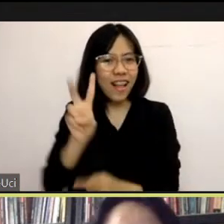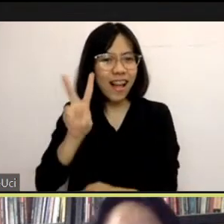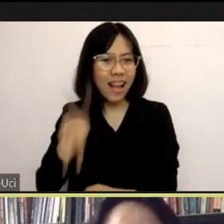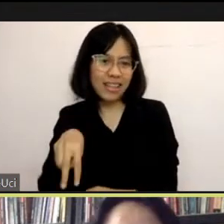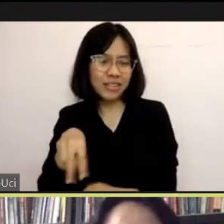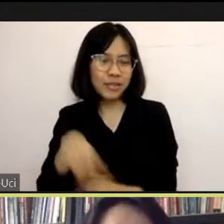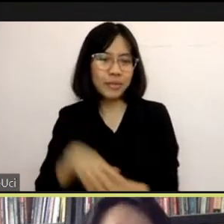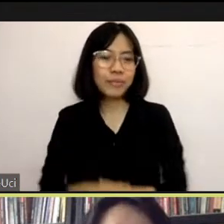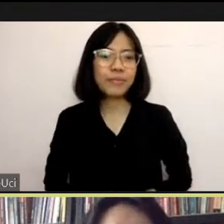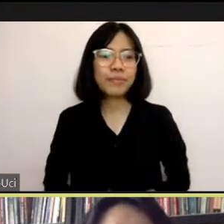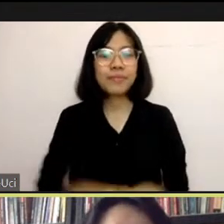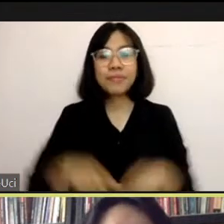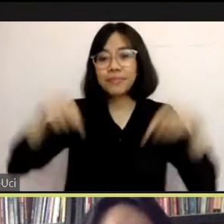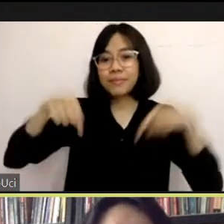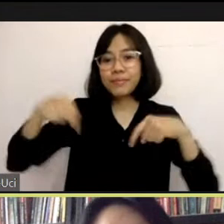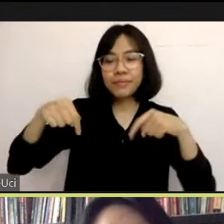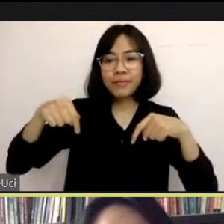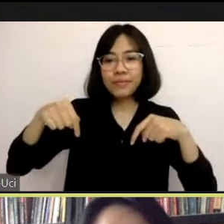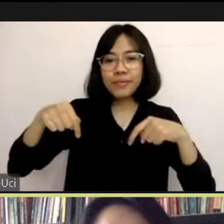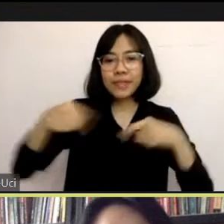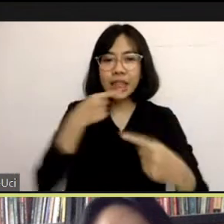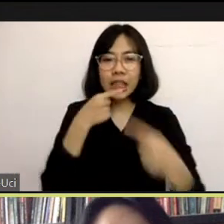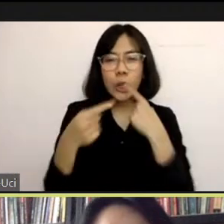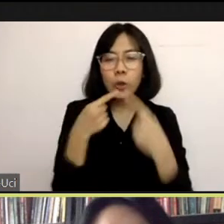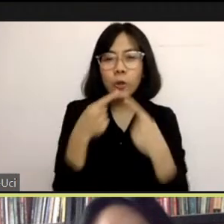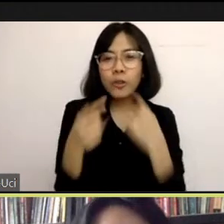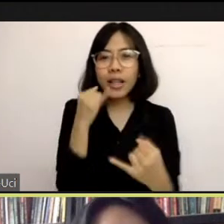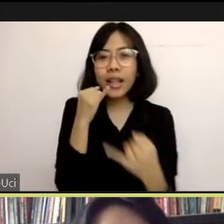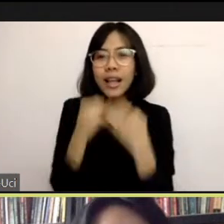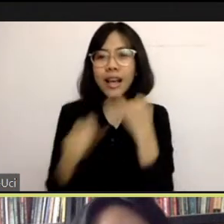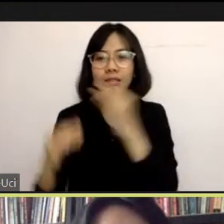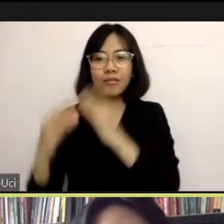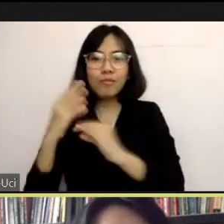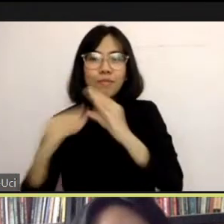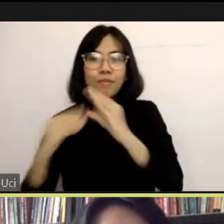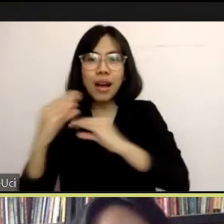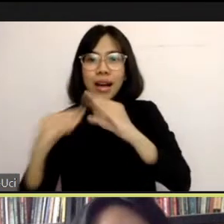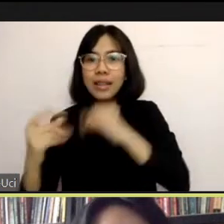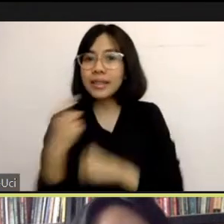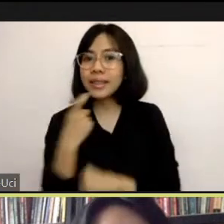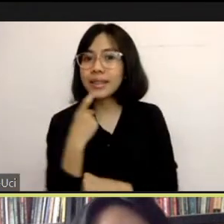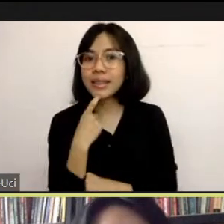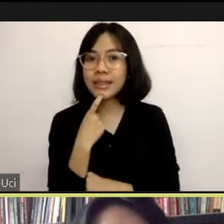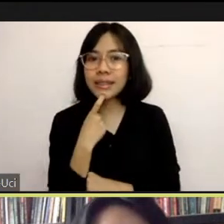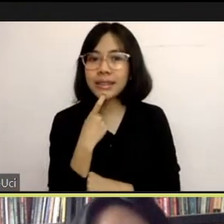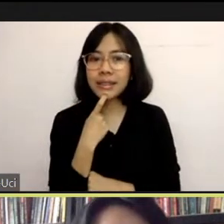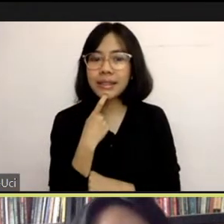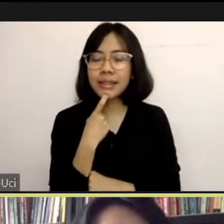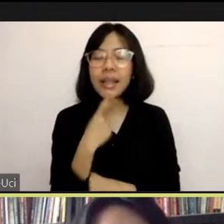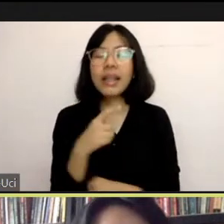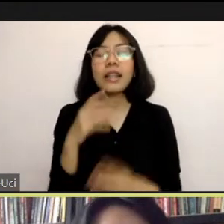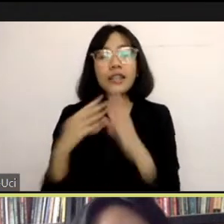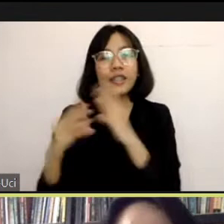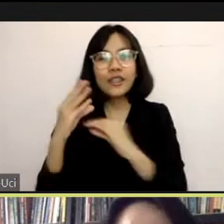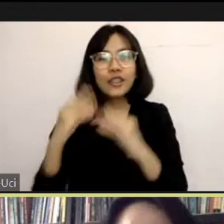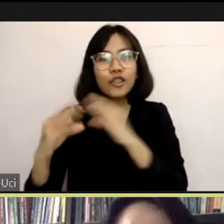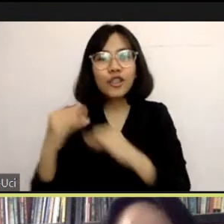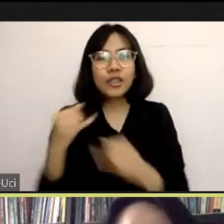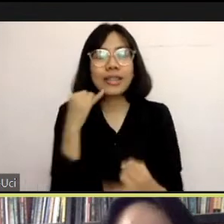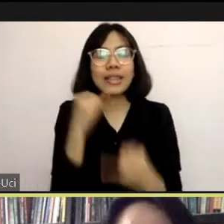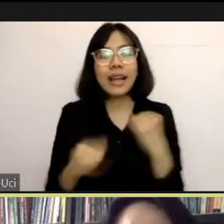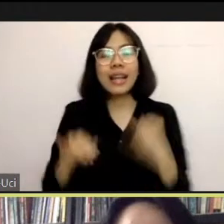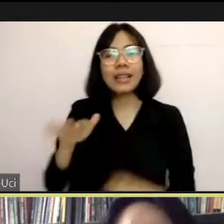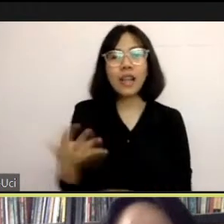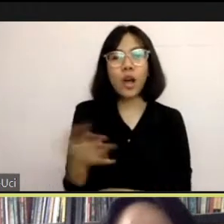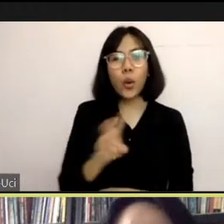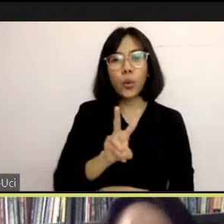kali ini, kita akan, dalam diskusi terakhir ini, kita akan untuk terakhir kalinya di tahun 2020, PSAK